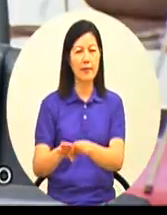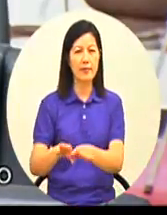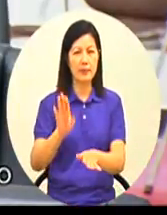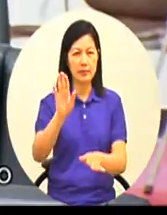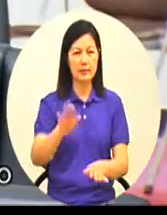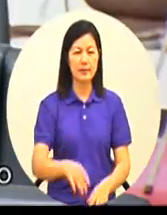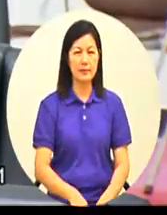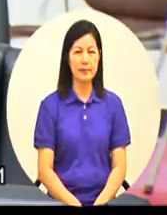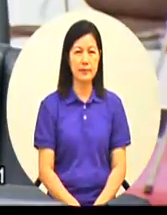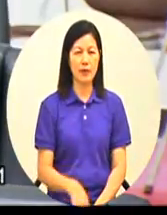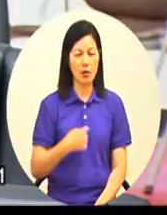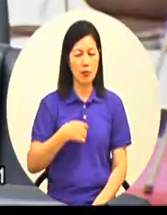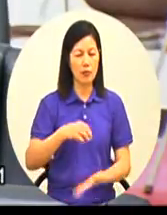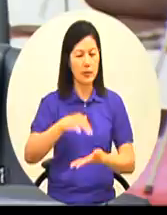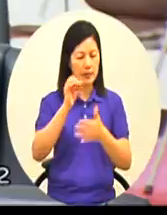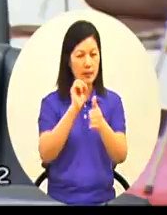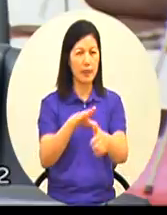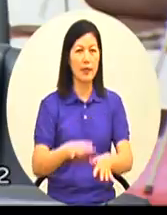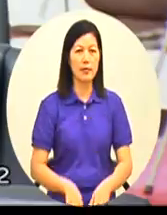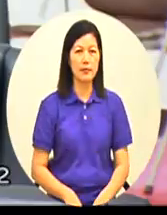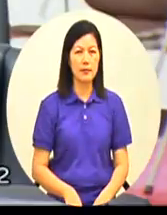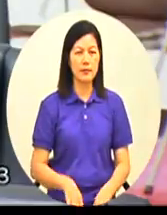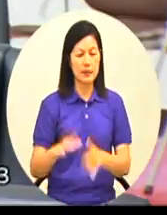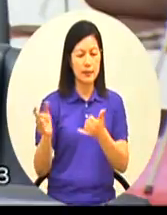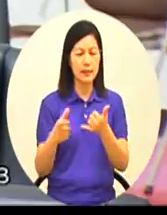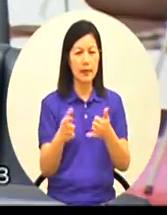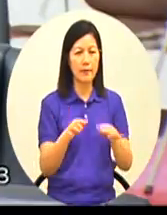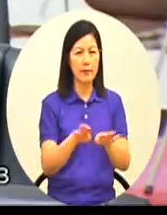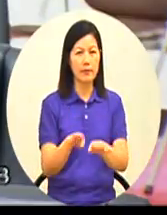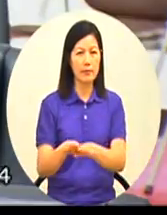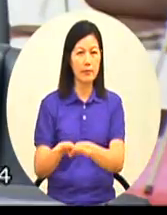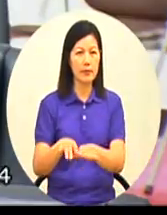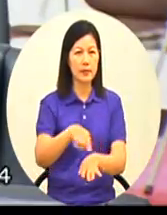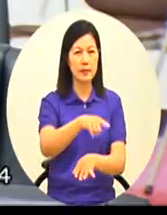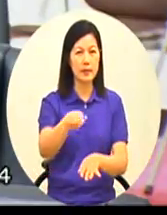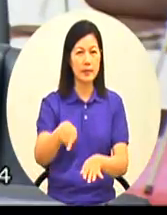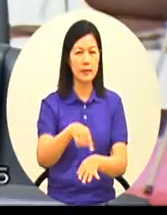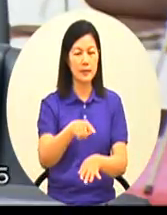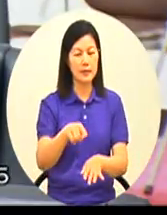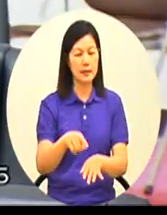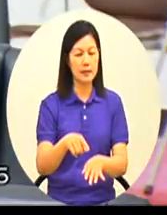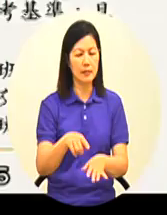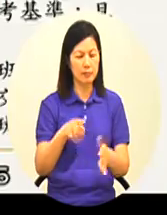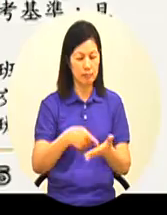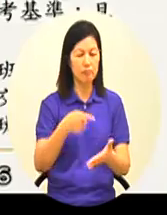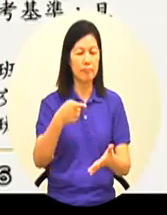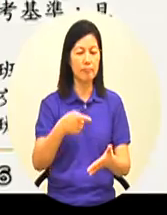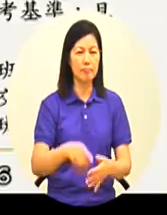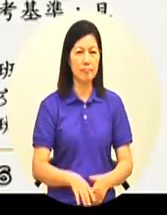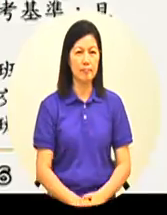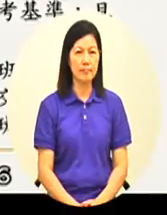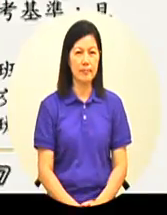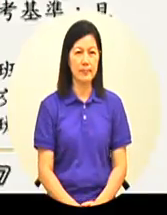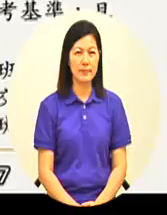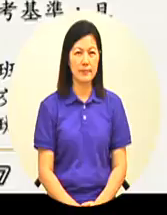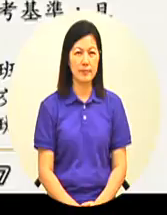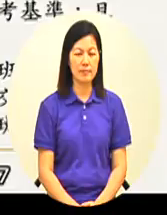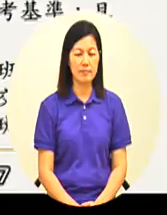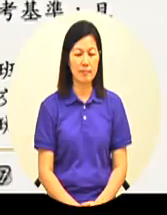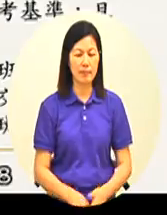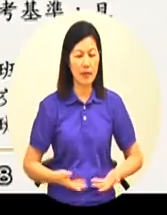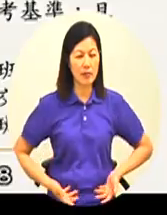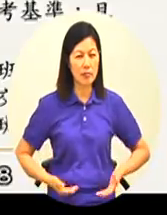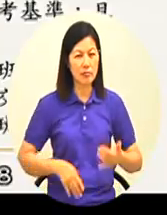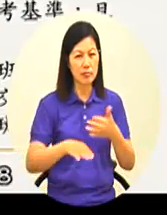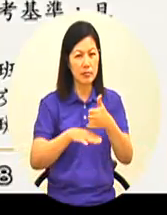在这边建议、我们的台风假、像这一次的这个台风假、就是休半天。那